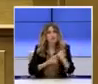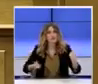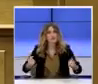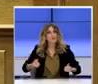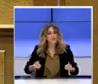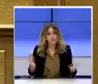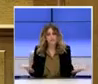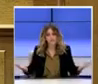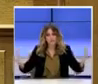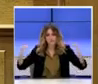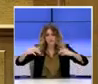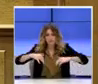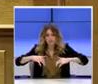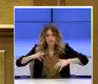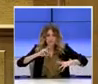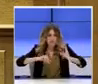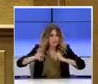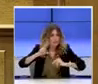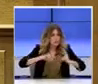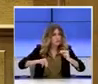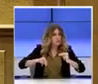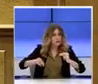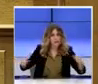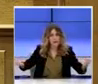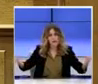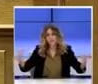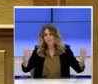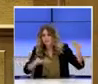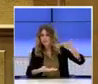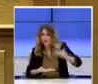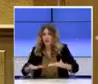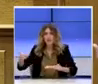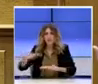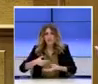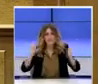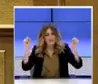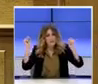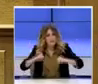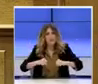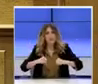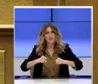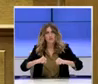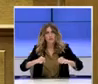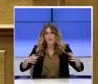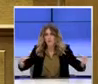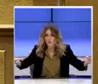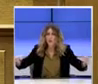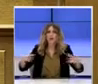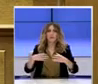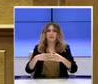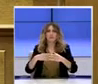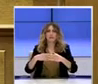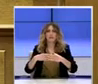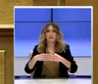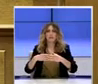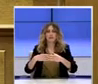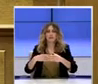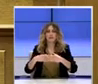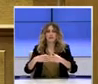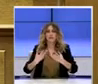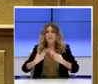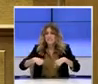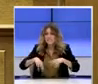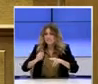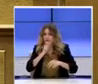συναποφασίσουμε για το τι μέλη γενέστε. Τι απαντήσατε? Ότι ένα τέτοιο συμβούλιο θα